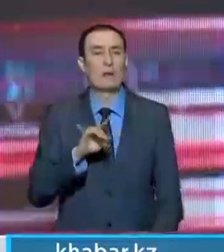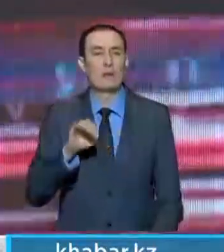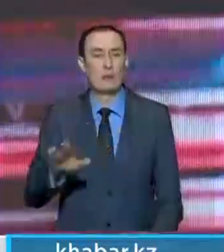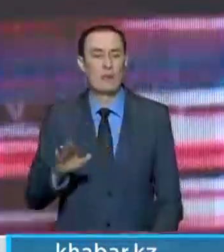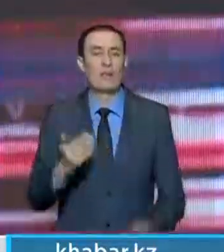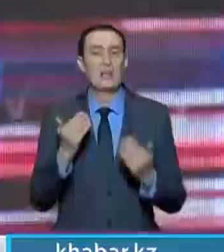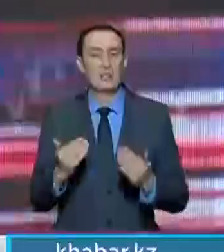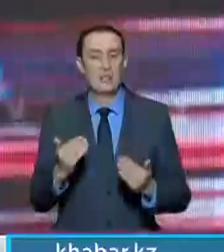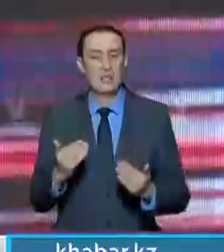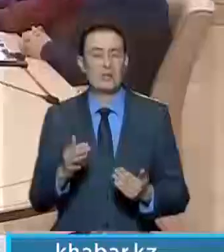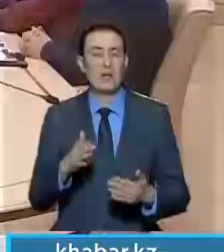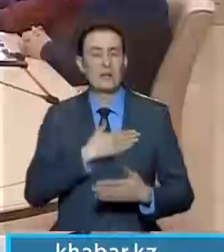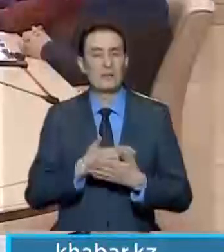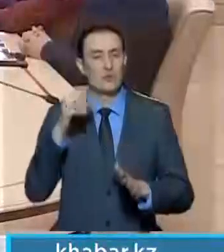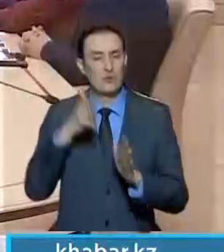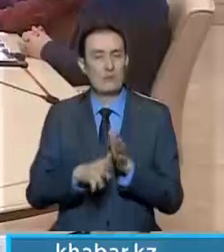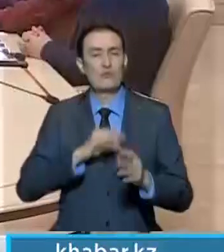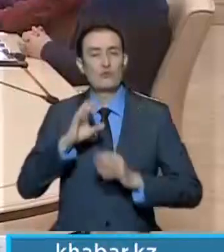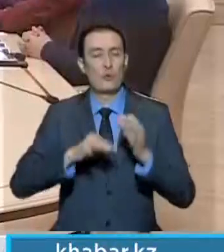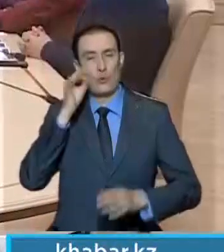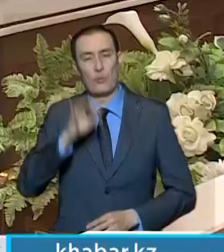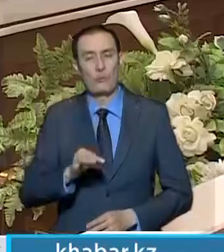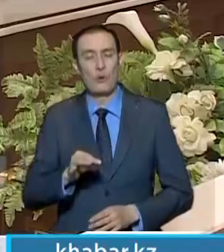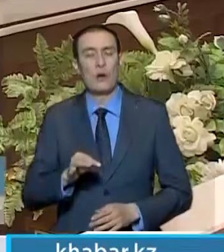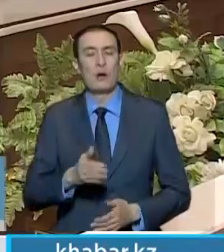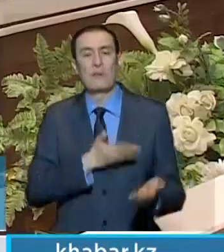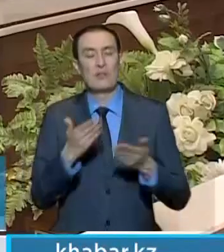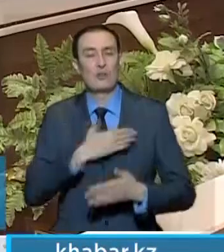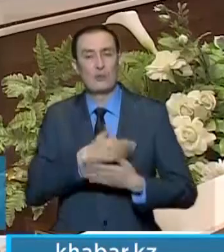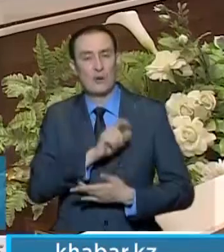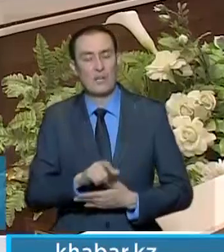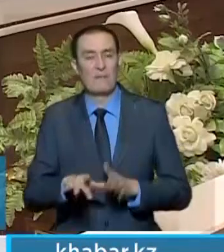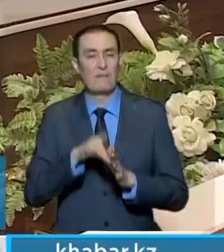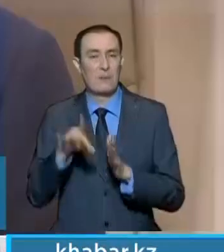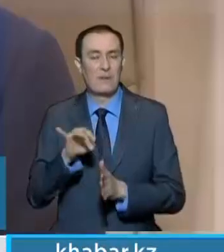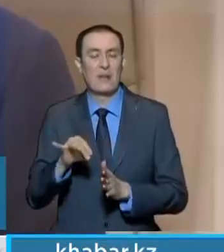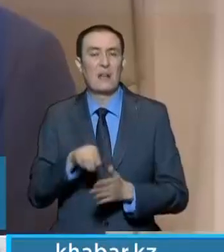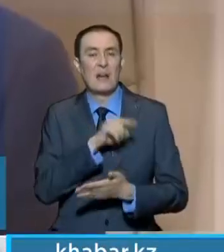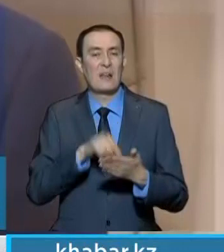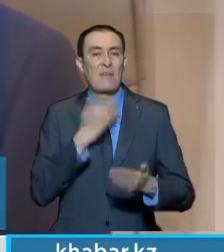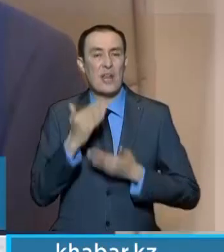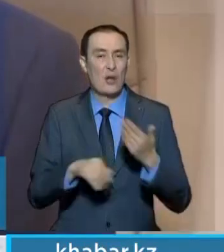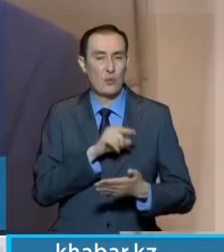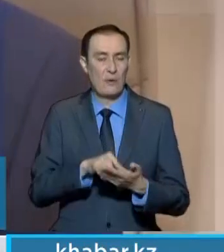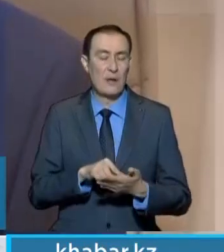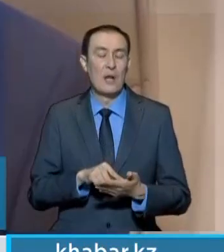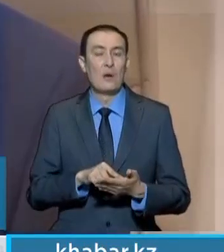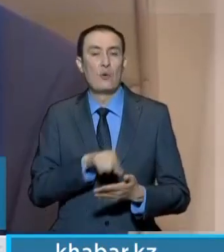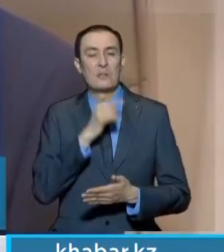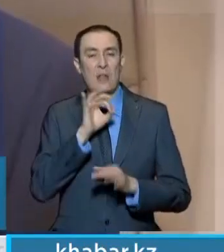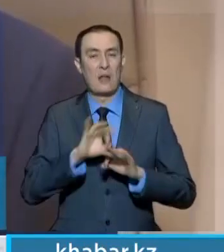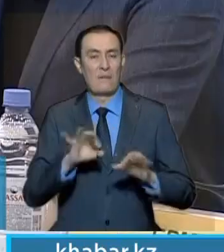Абдиров. Сейчас ЦИК активно изучает международный опыт по привлечению граждан в процесс выборов и референдумов. По словам сотрудника